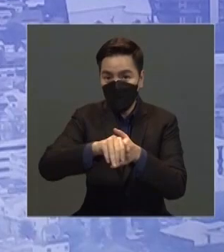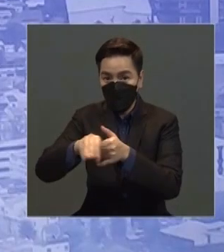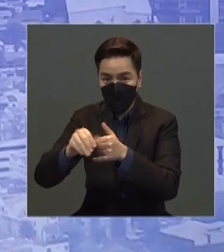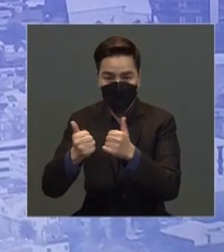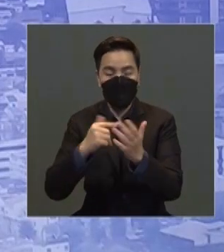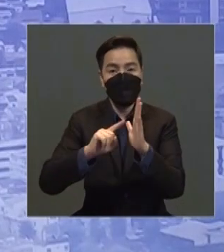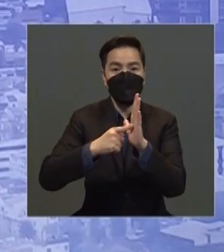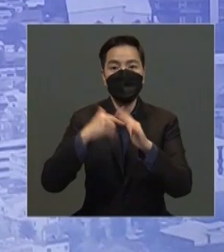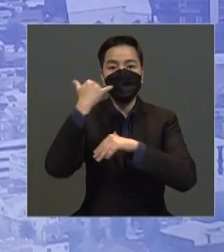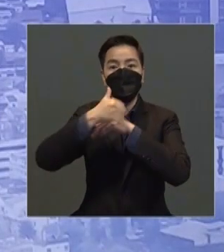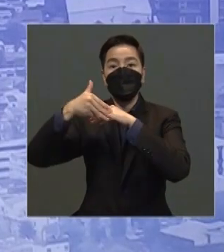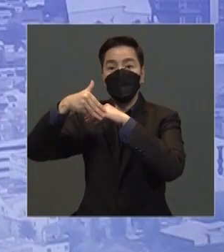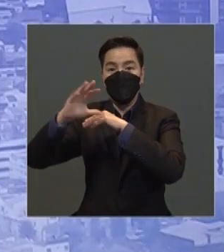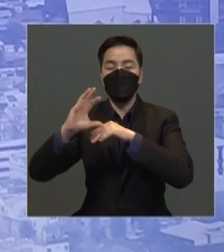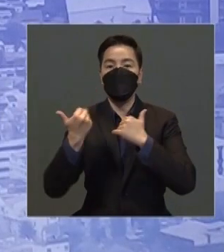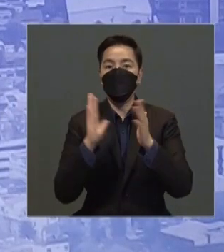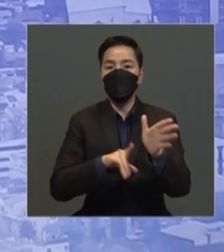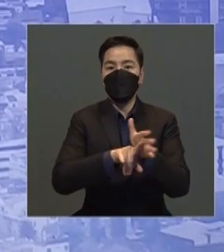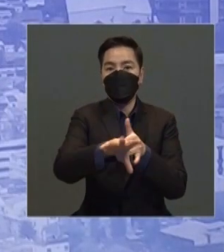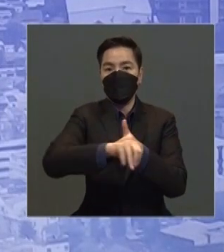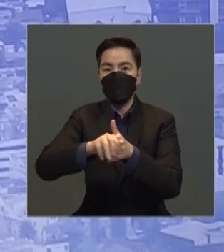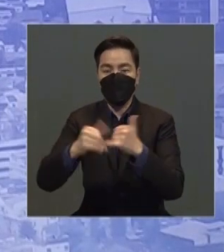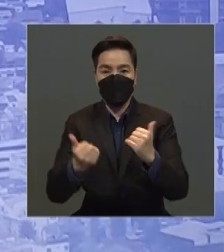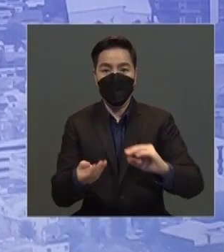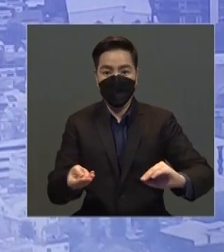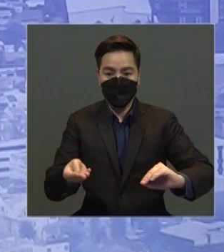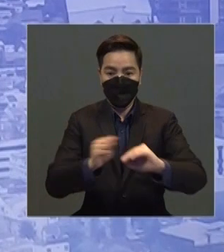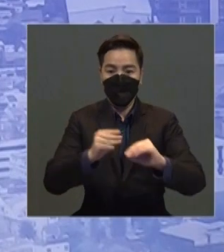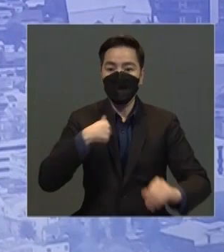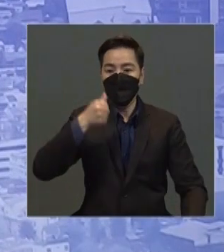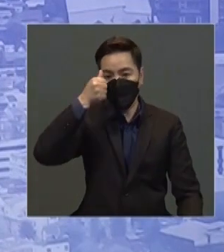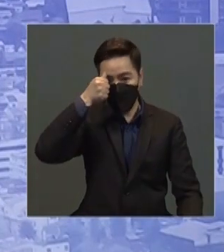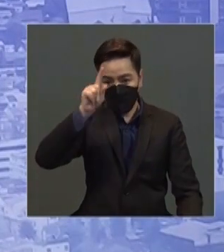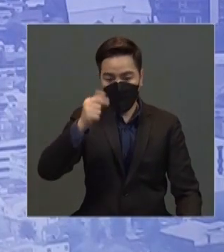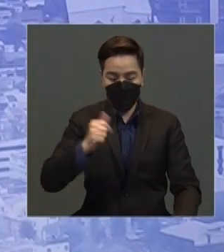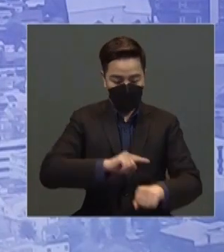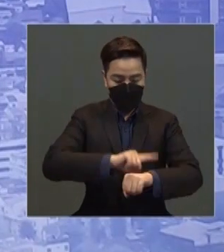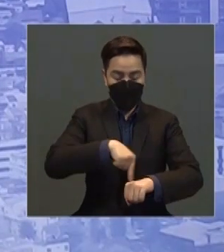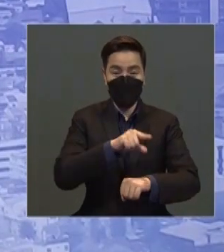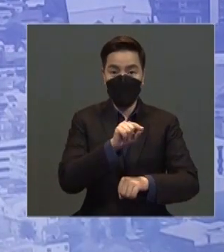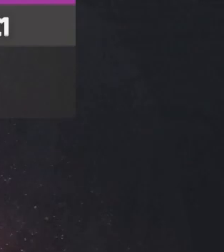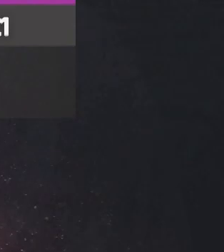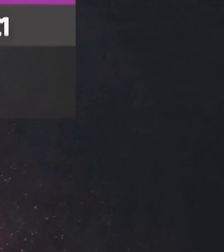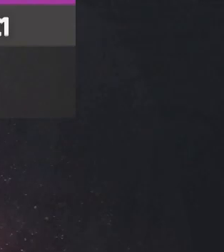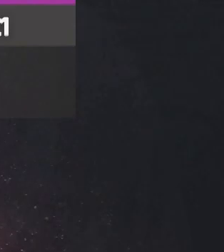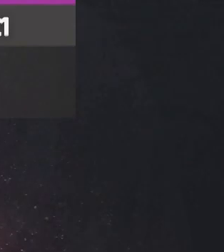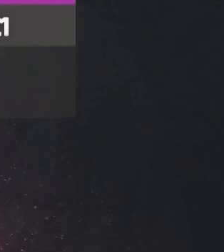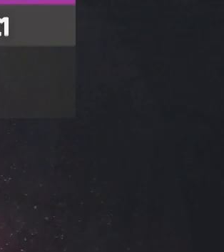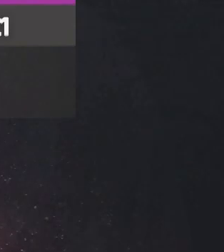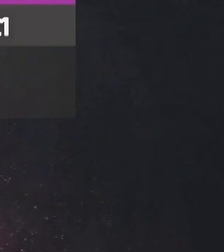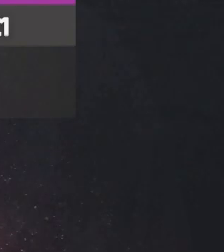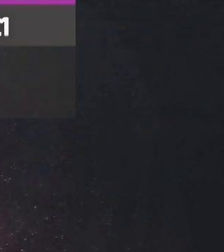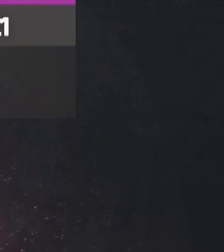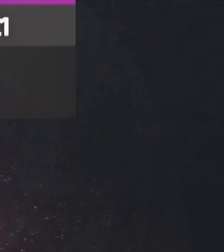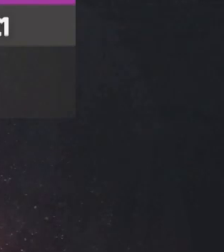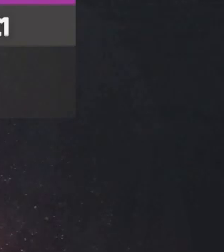ลงข่าวในวันนี้ครับคือผู้ช่วยโฆษกสบค.แพทย์หญิงอภิสมัยศรีรังสรรค์หรือว่าหมอเบิร์ตนะครับหมอเบิร์ตบอกนะครับว่าไทยเรา